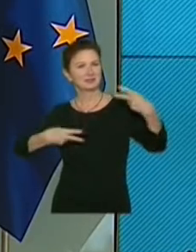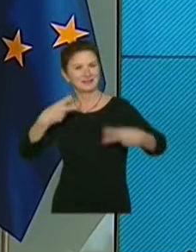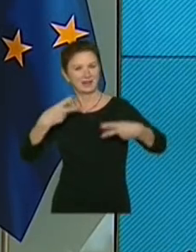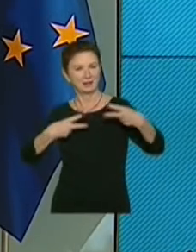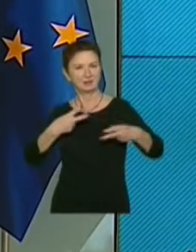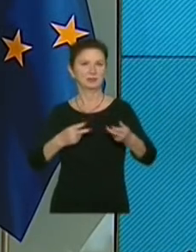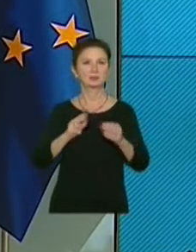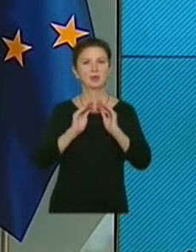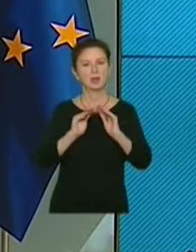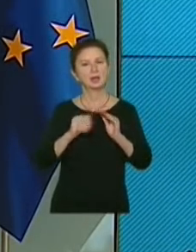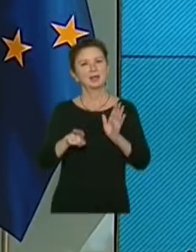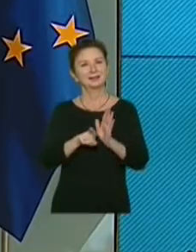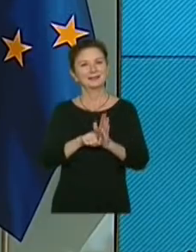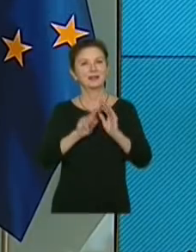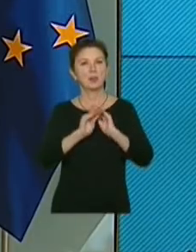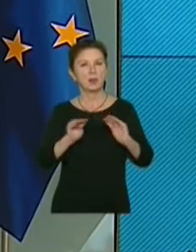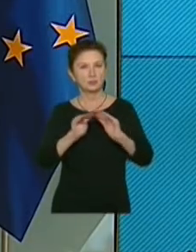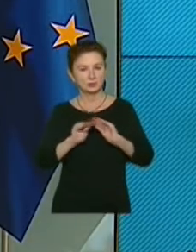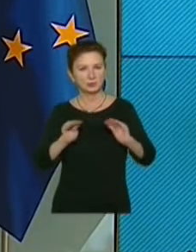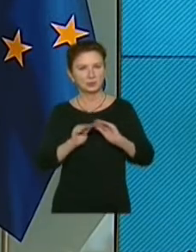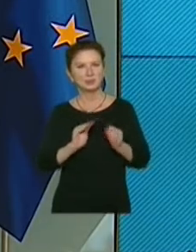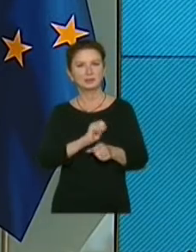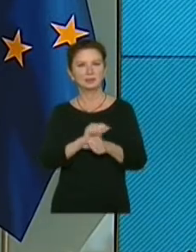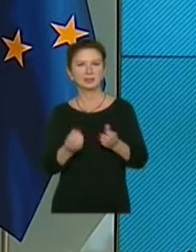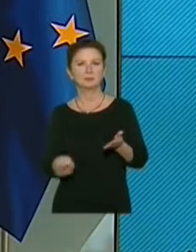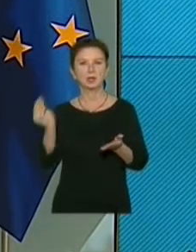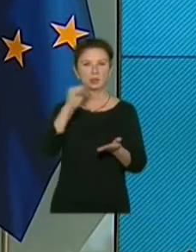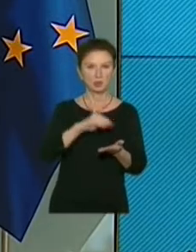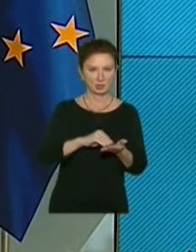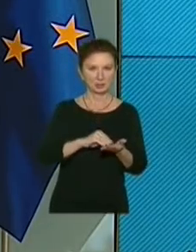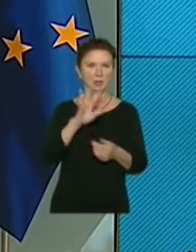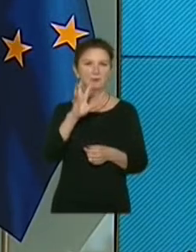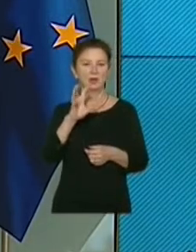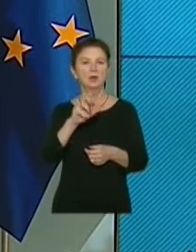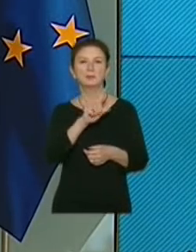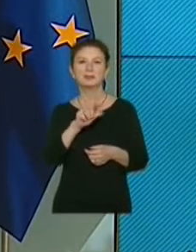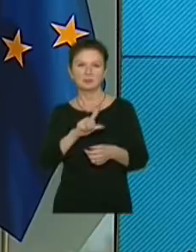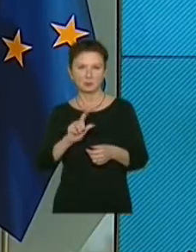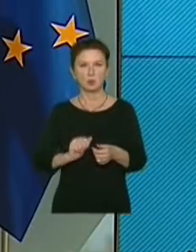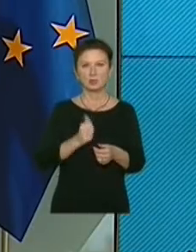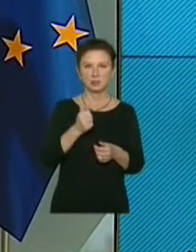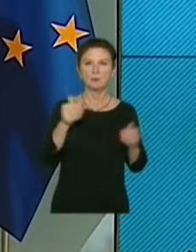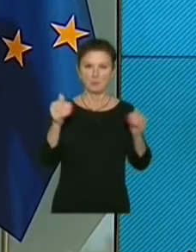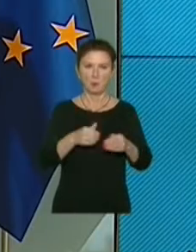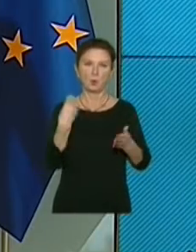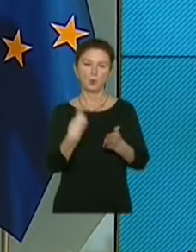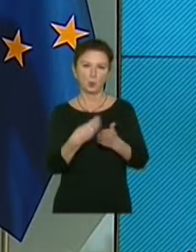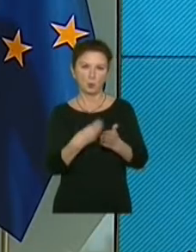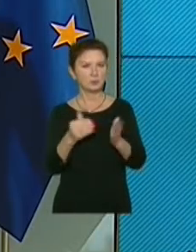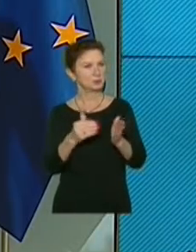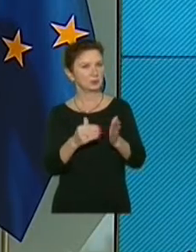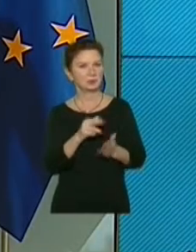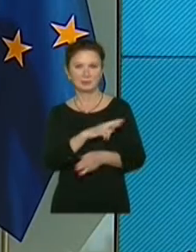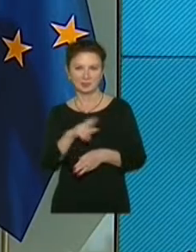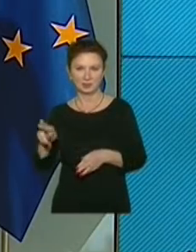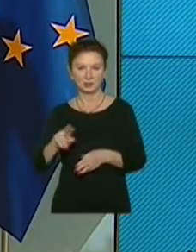również dodatkowy bon dla nauczyciela w wysokości 500 zł na zakup akcesoriów do pracy